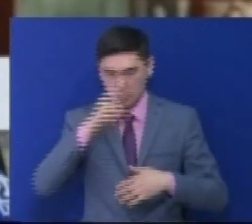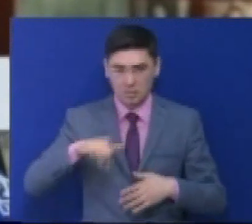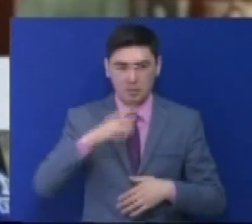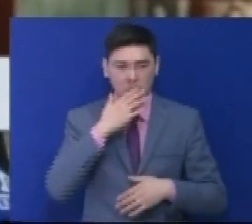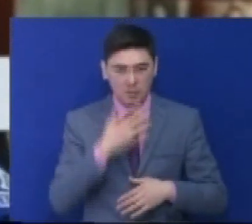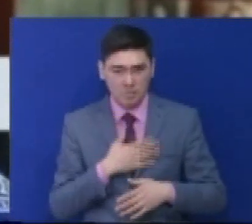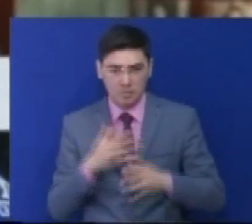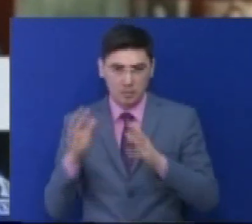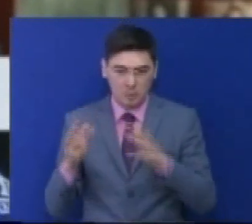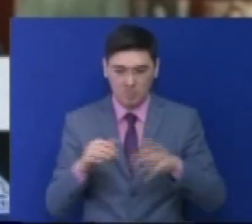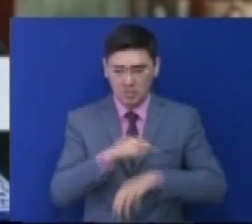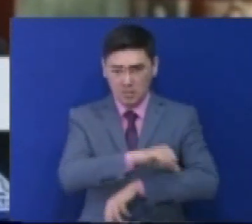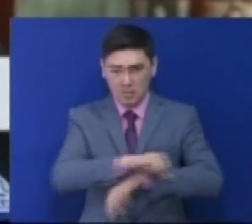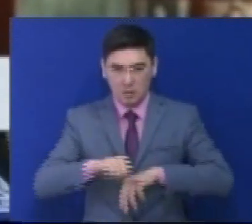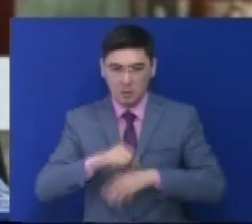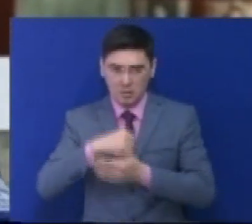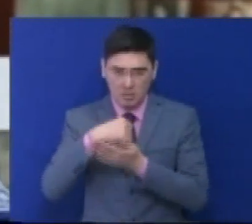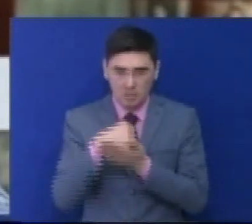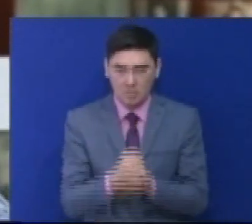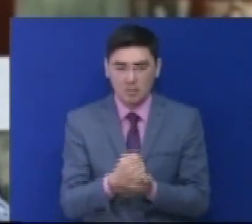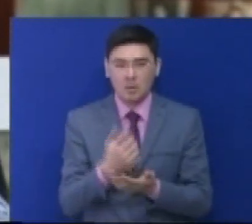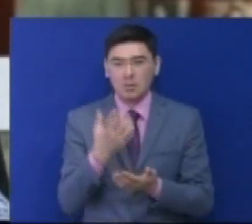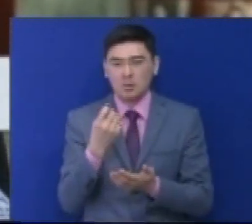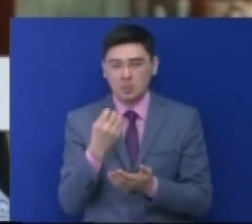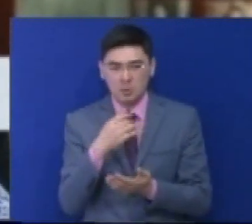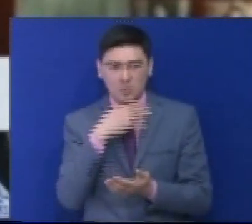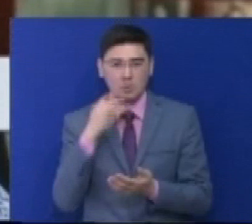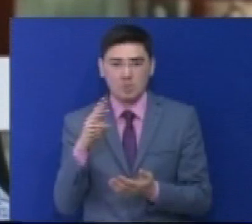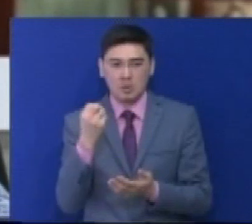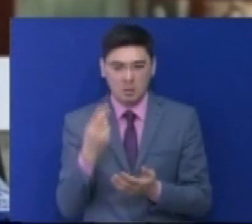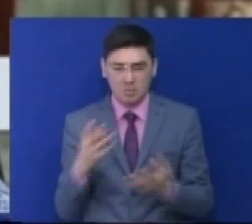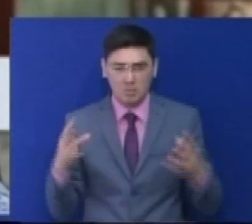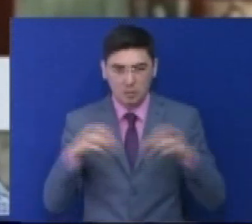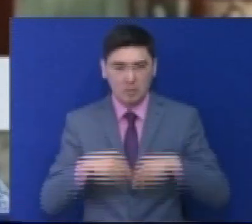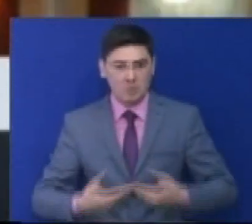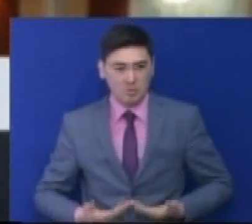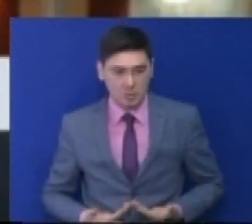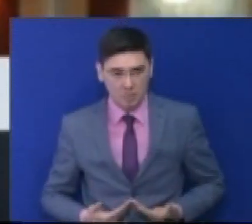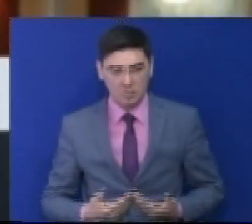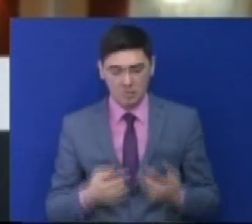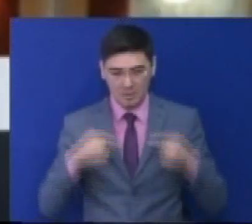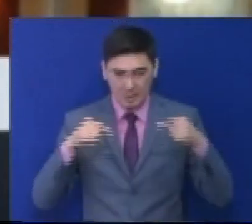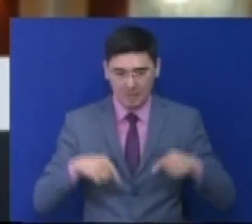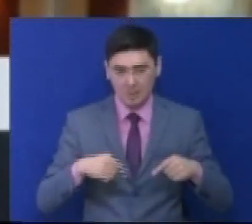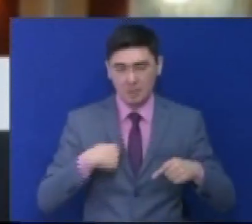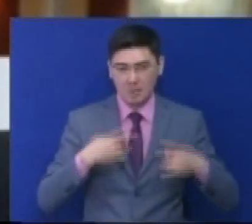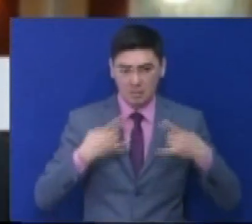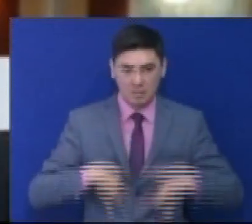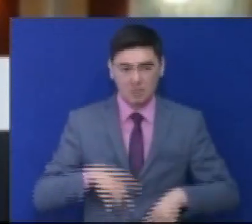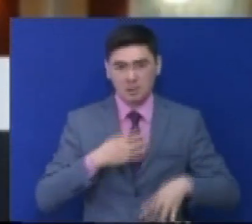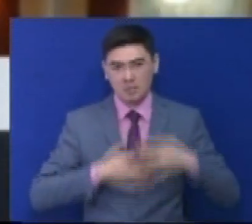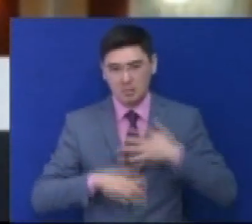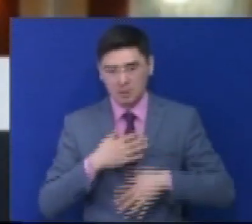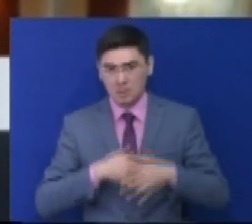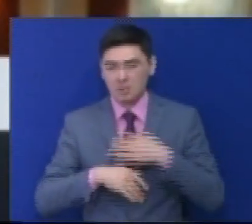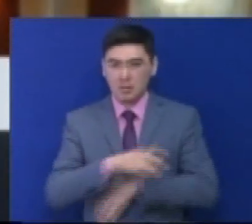народ, обозначил границы нашей республики, объединил под одним шанраком много национальностей. Я рад, что родился в независимом Казахстане, работаю